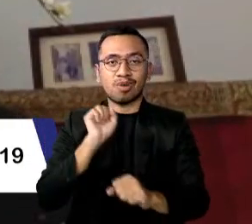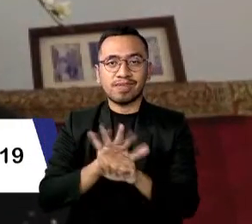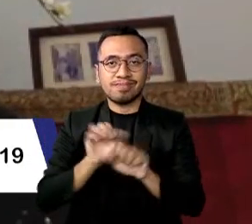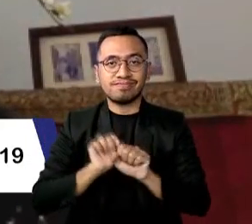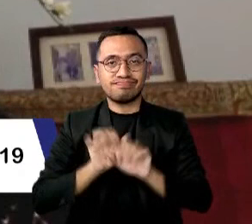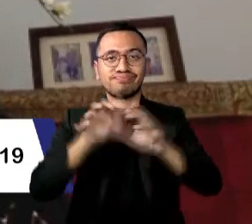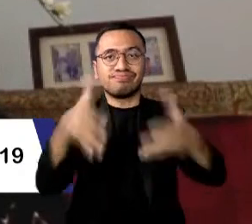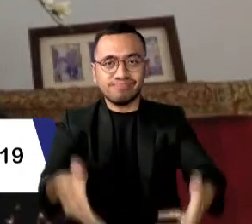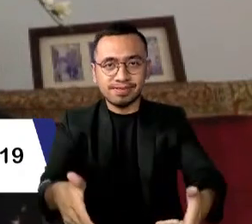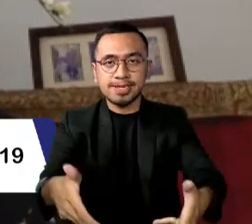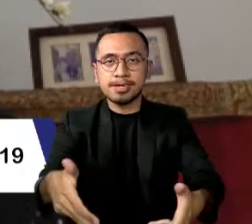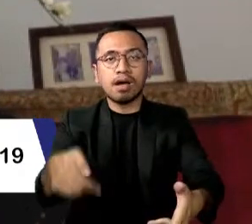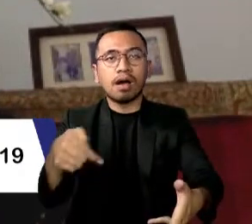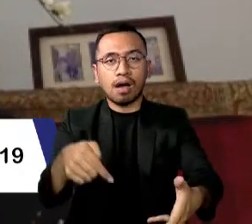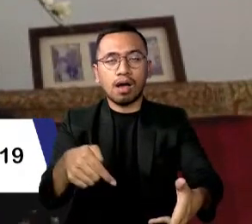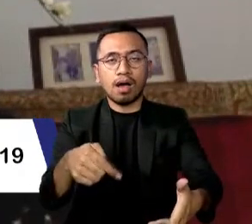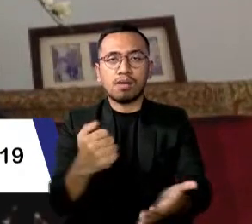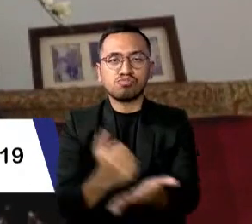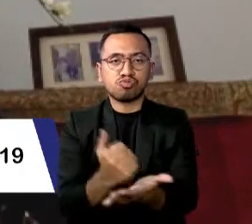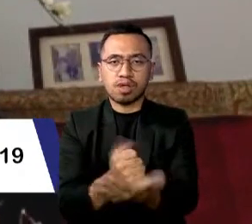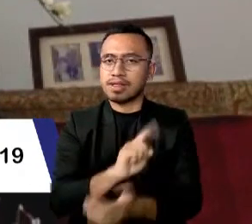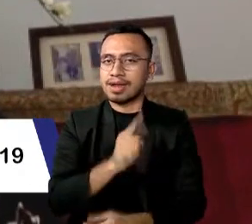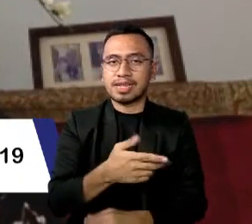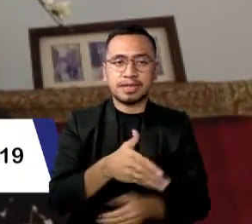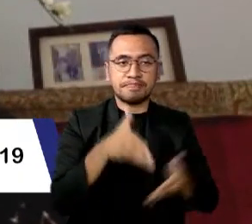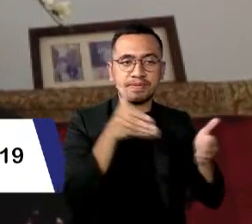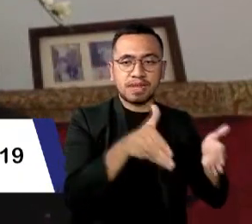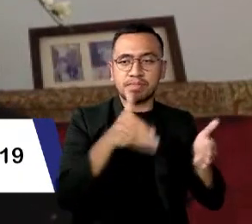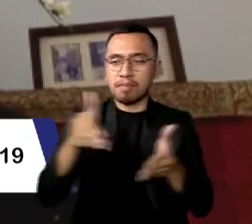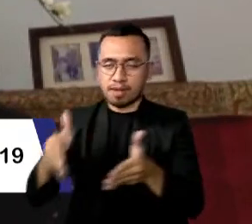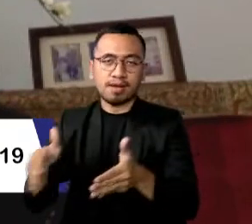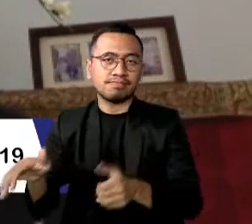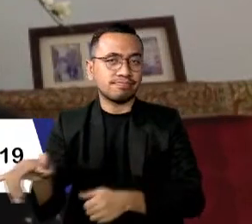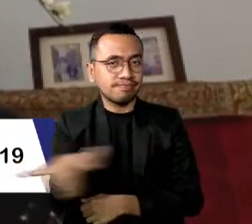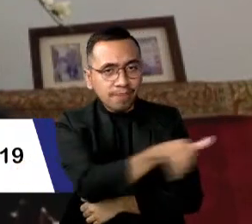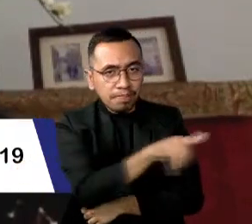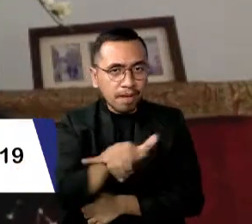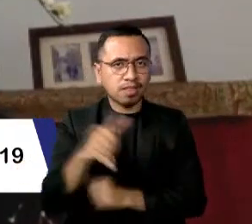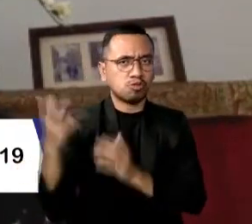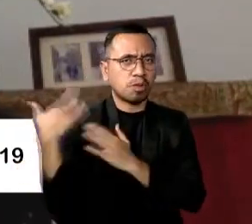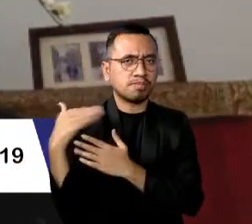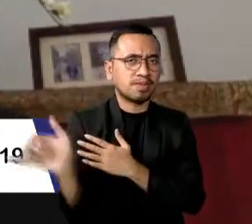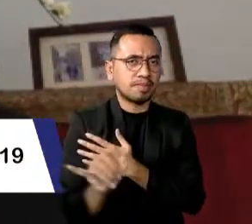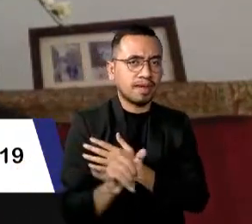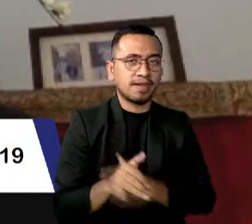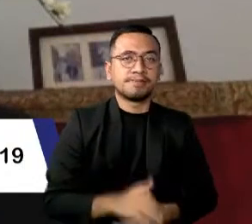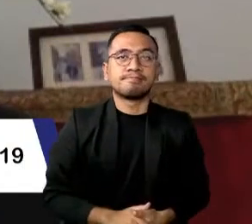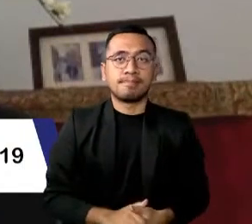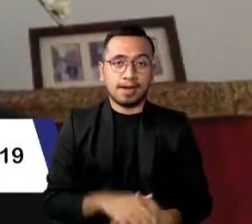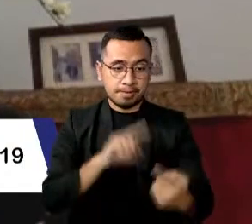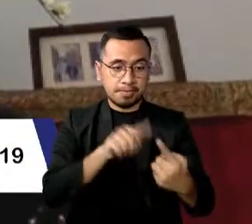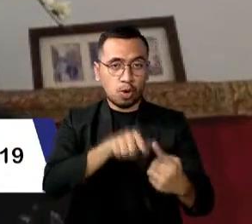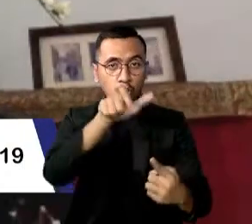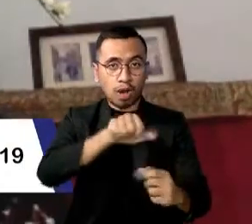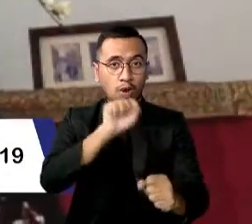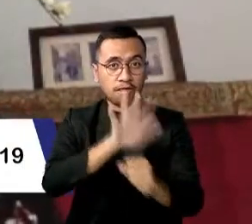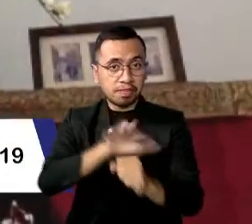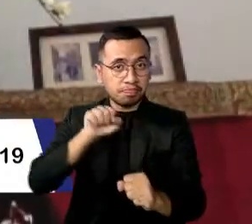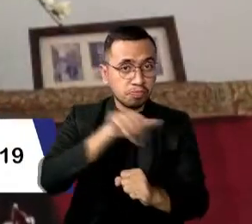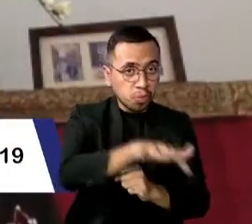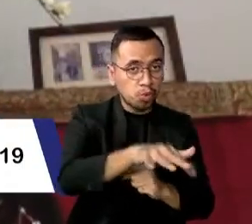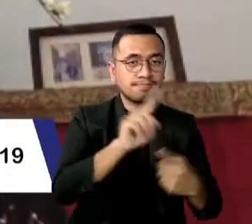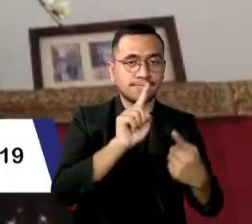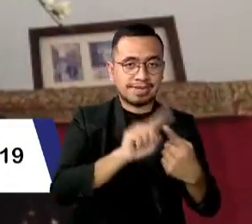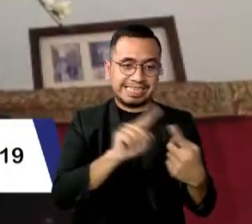medik itu itu adalah intervensi multisektor kemudian diperberat lagi dengan angka kematian angka kematian